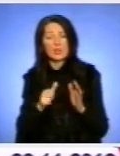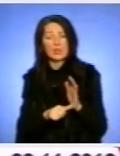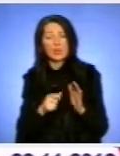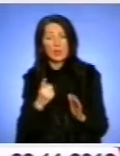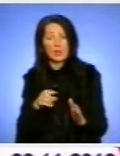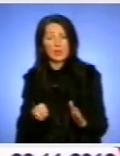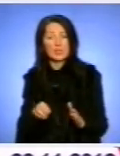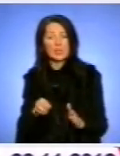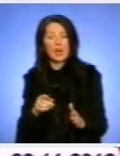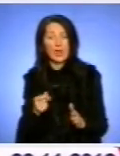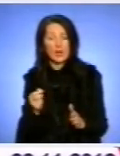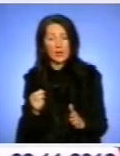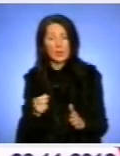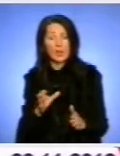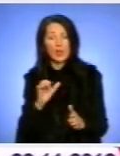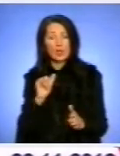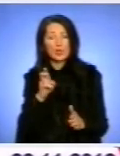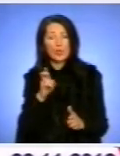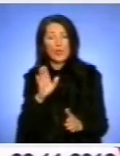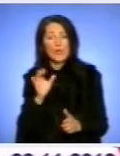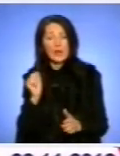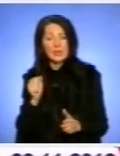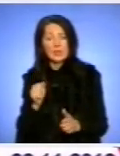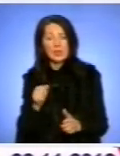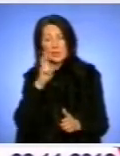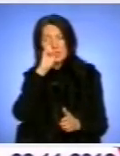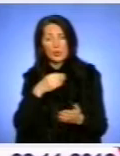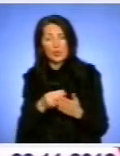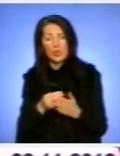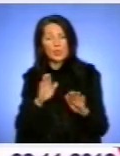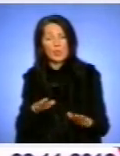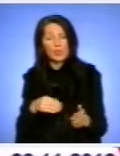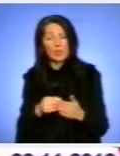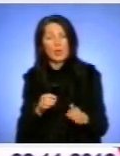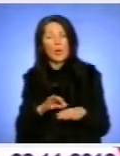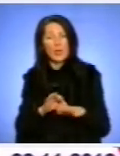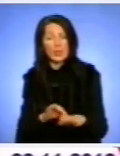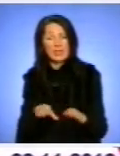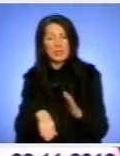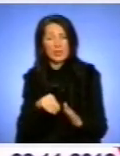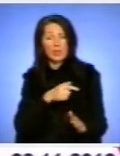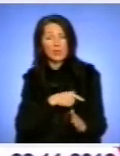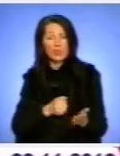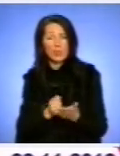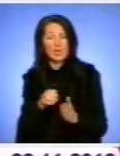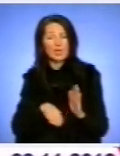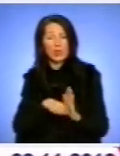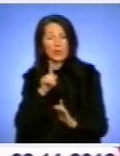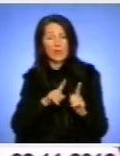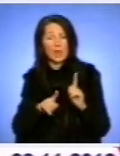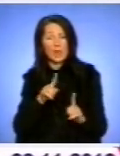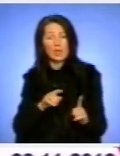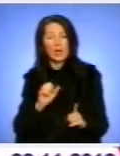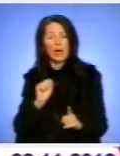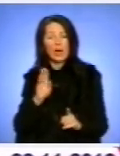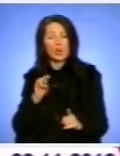гривень. Субвенція з державного бюджету місцевим бюджетам на проведення виборів депутатів Верховної Ради Автономної Республіки